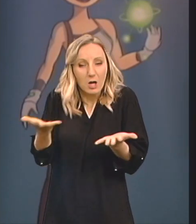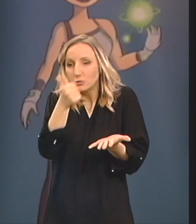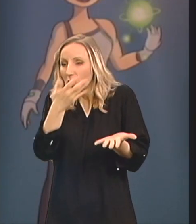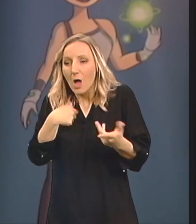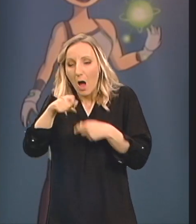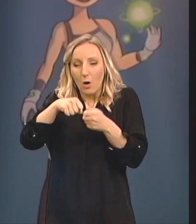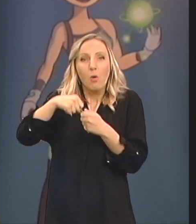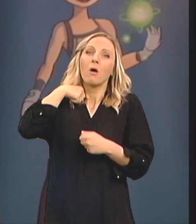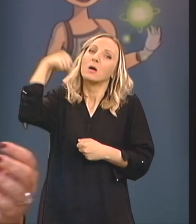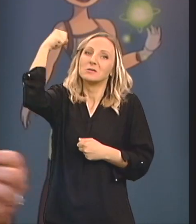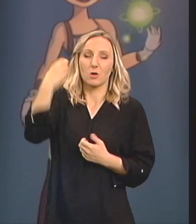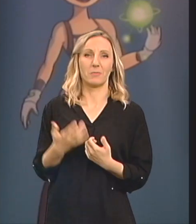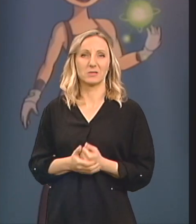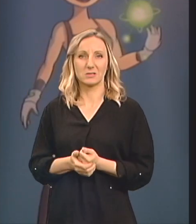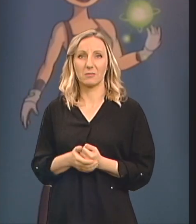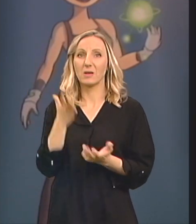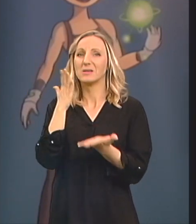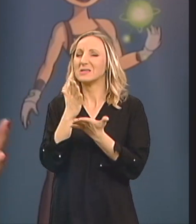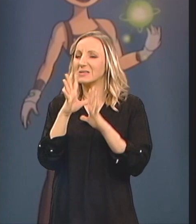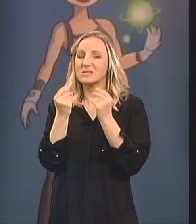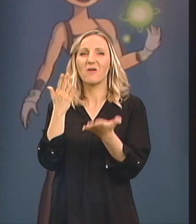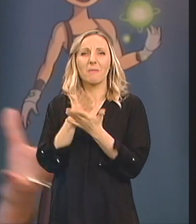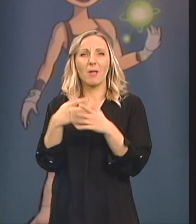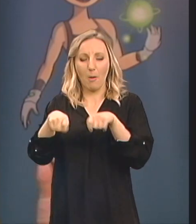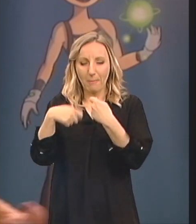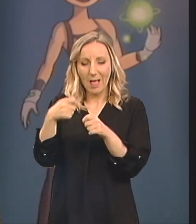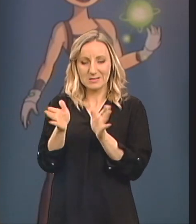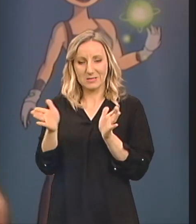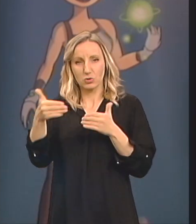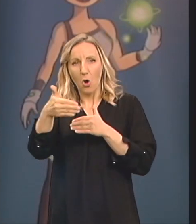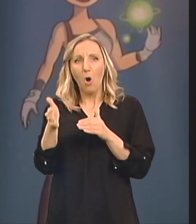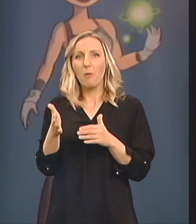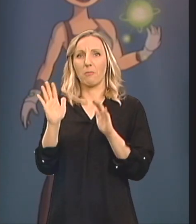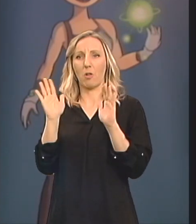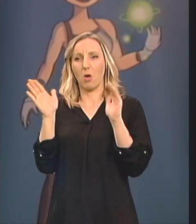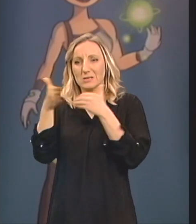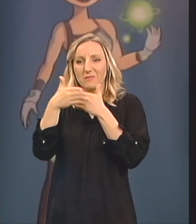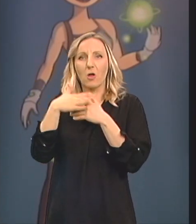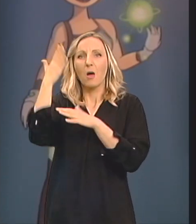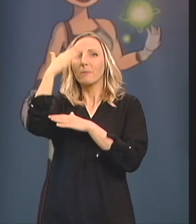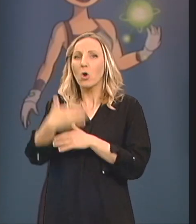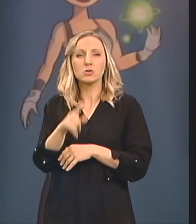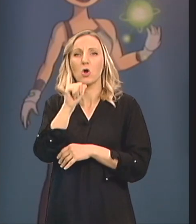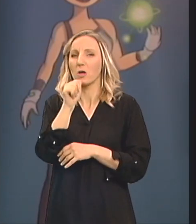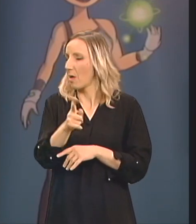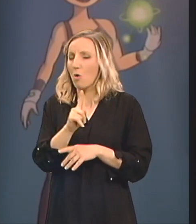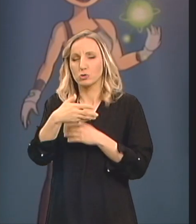onako sva bila Sve je bilo plastično Oblo Blindirano Prozori ne mogu da se otvore